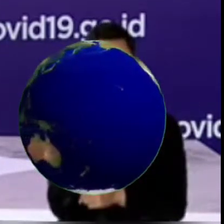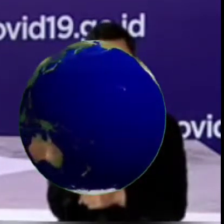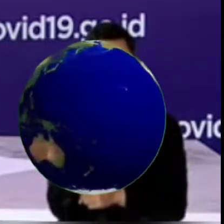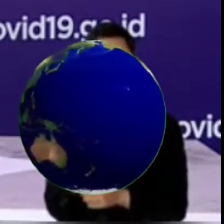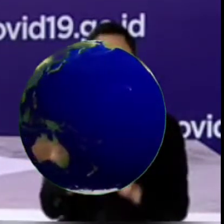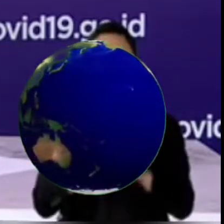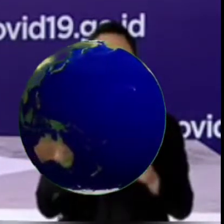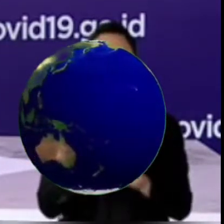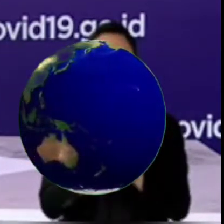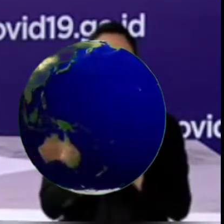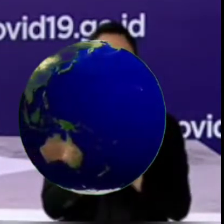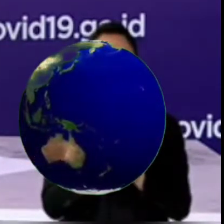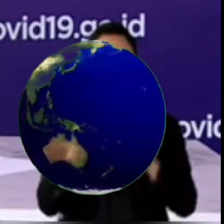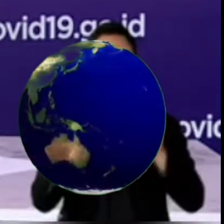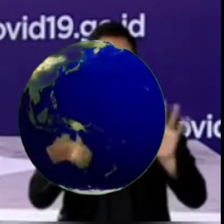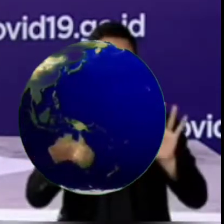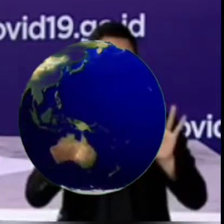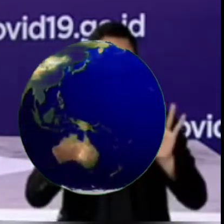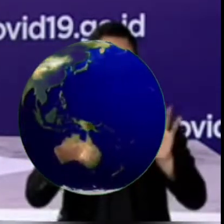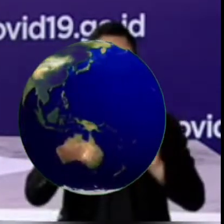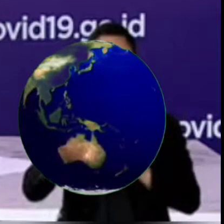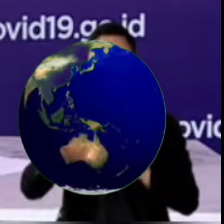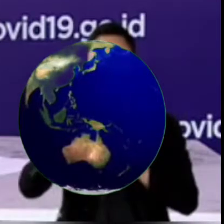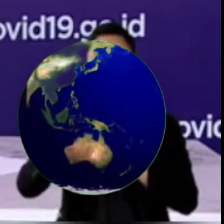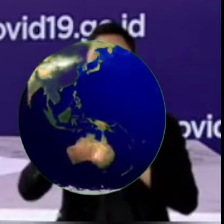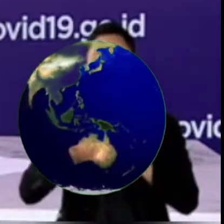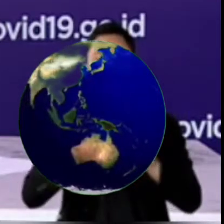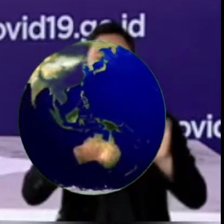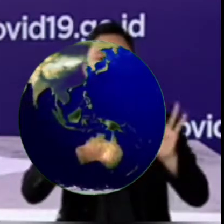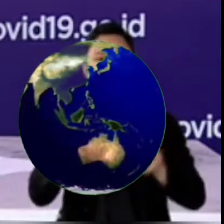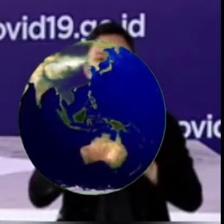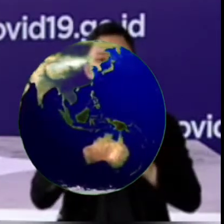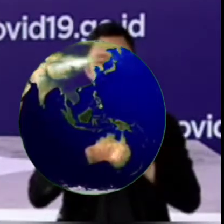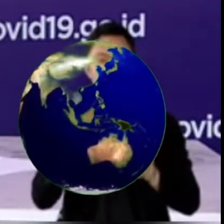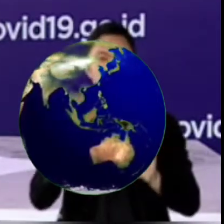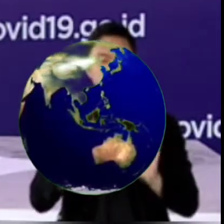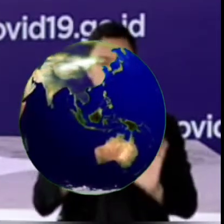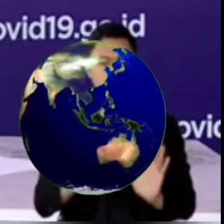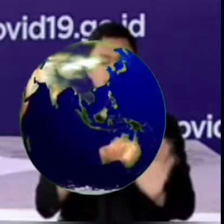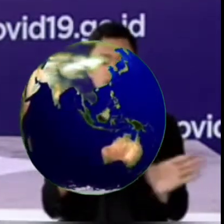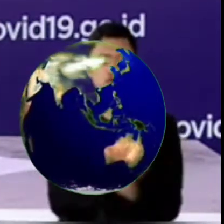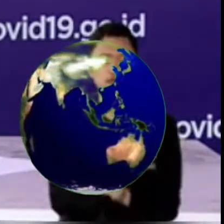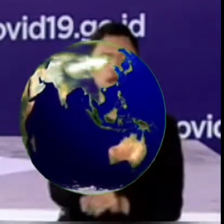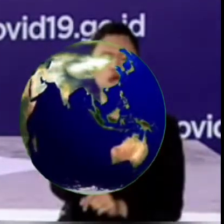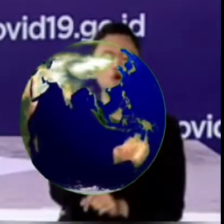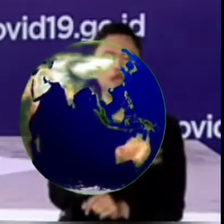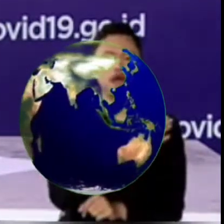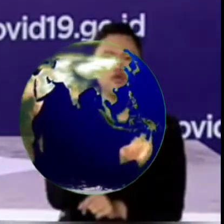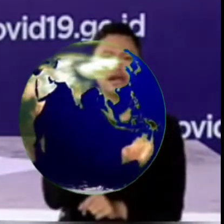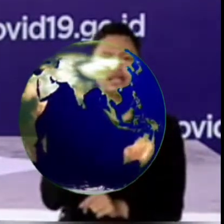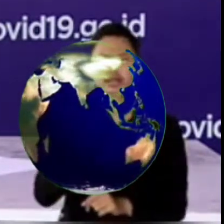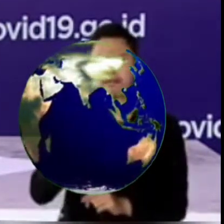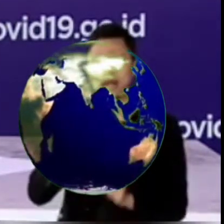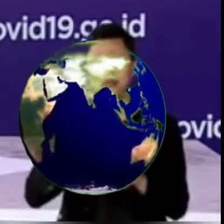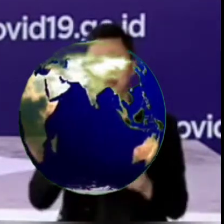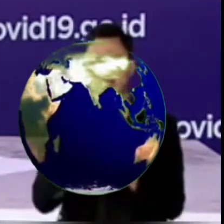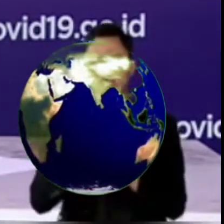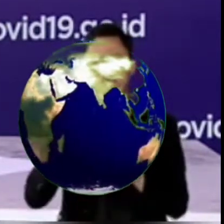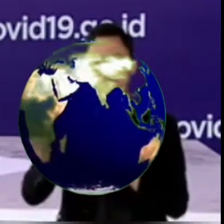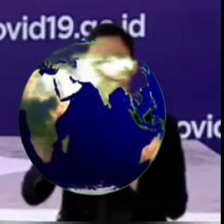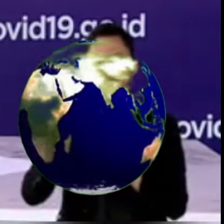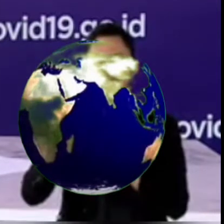21 Maret tahun 2021 menunjukkan bahwa peningkatan angka kematian mingguan mencapai